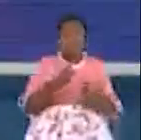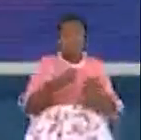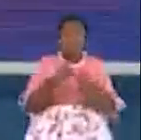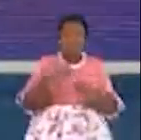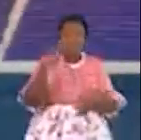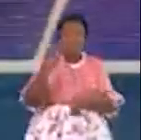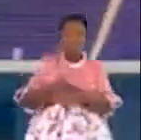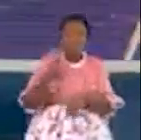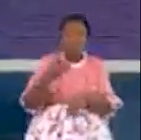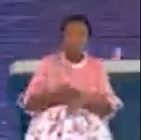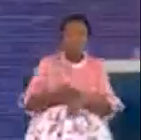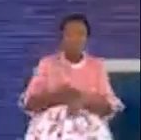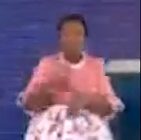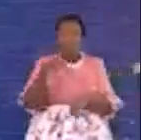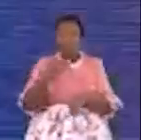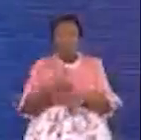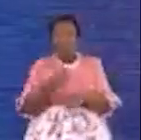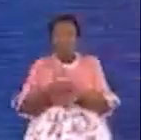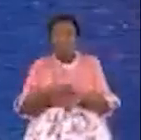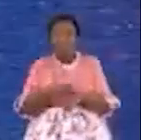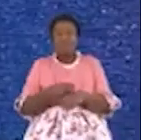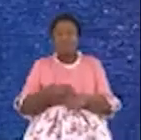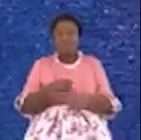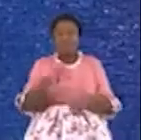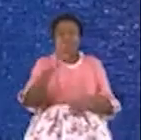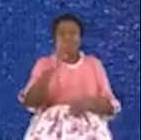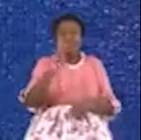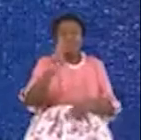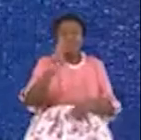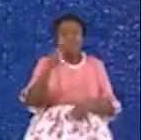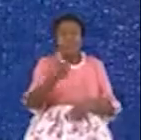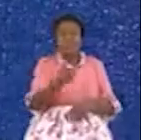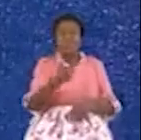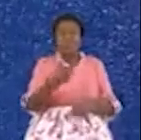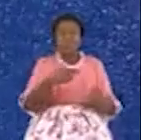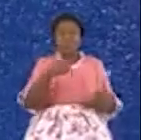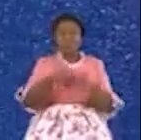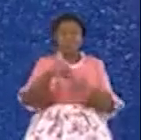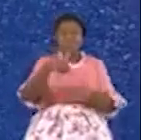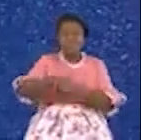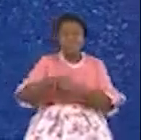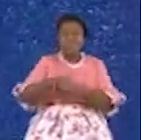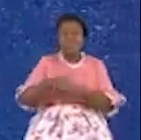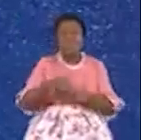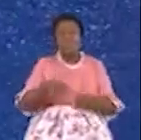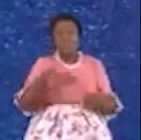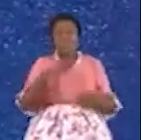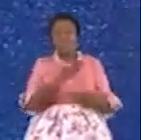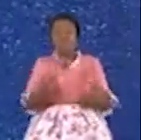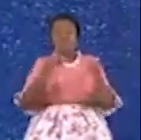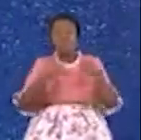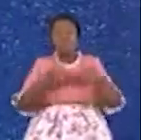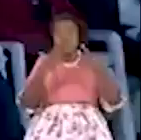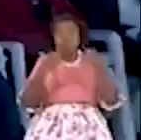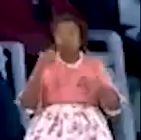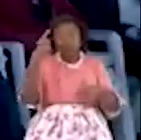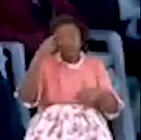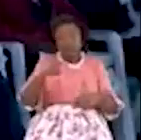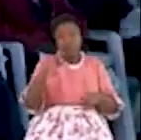ọbụla, maọbụ anwụrụ ike, nnapụta na-abịakwasị gị n'abalị a n'aha